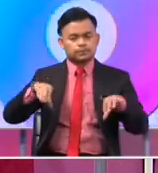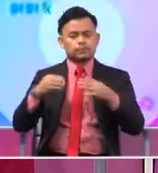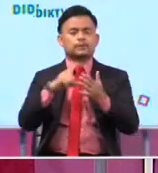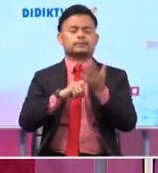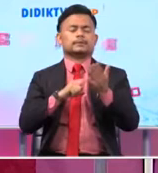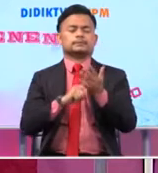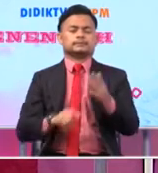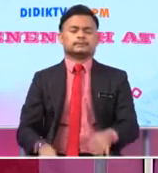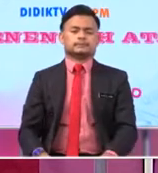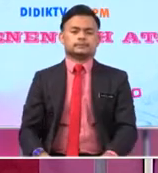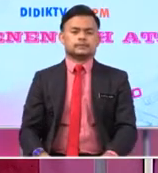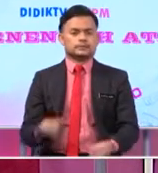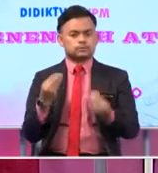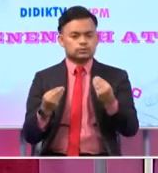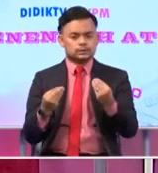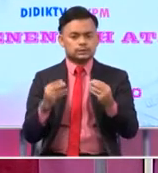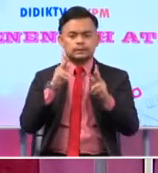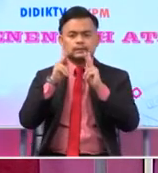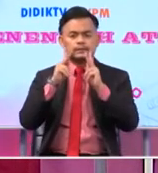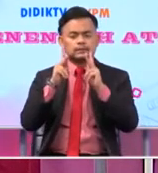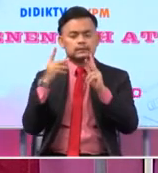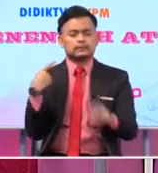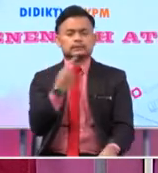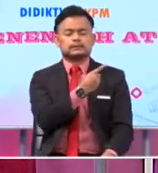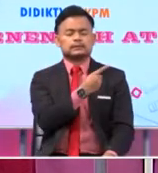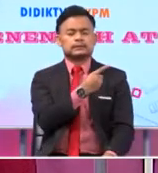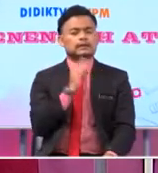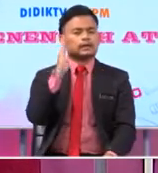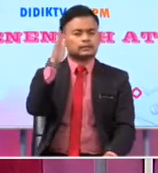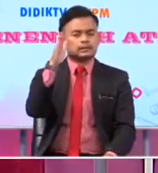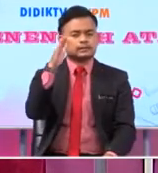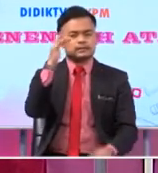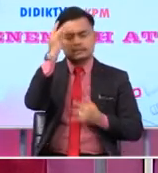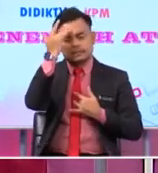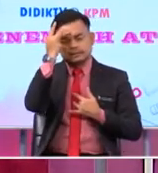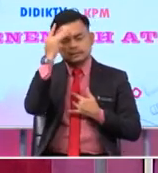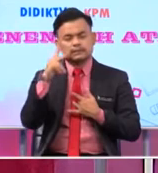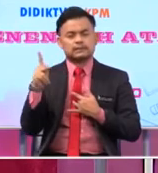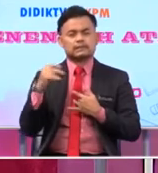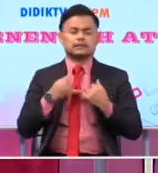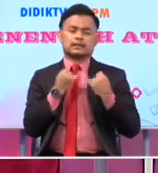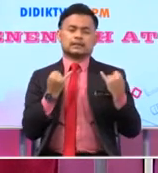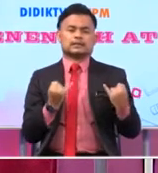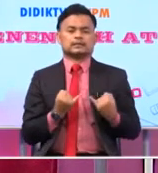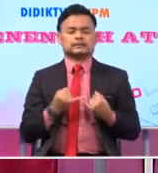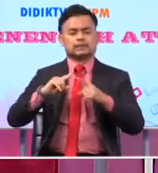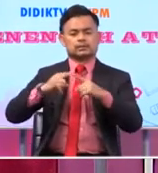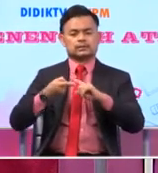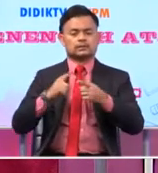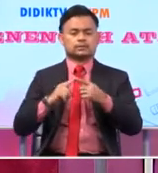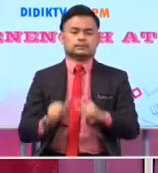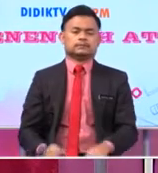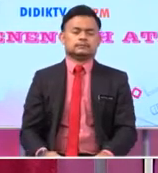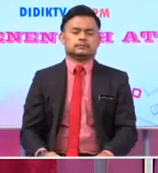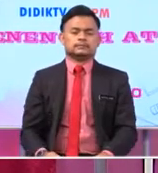itu akan menyakitkan hati kita ataupun hati orang lain Jadi kalau kita sekali kata-kata kita itu perbuatan kita itu